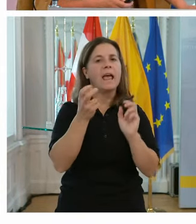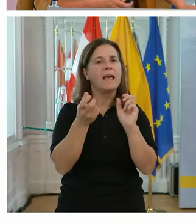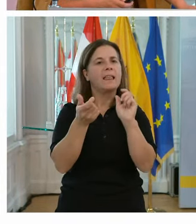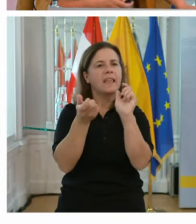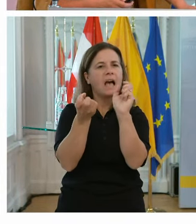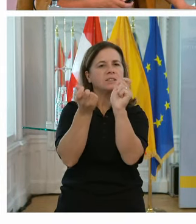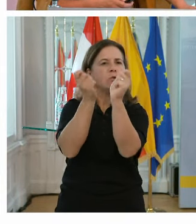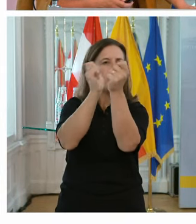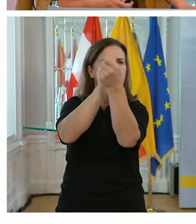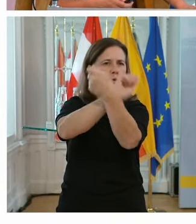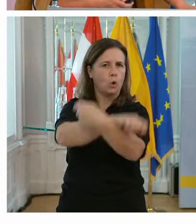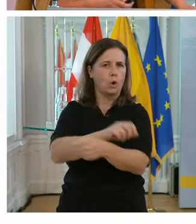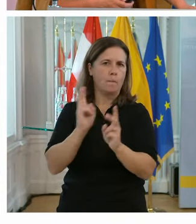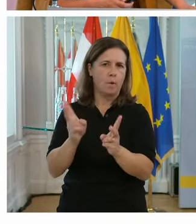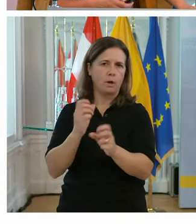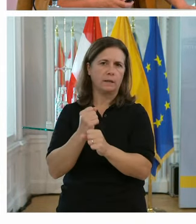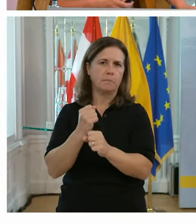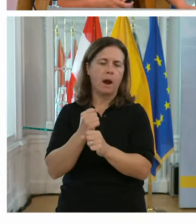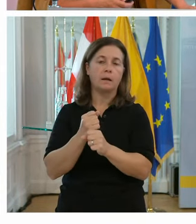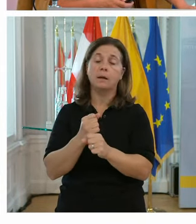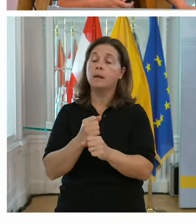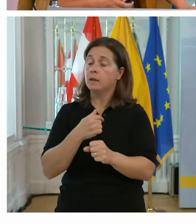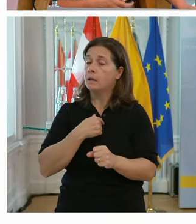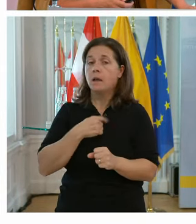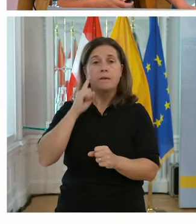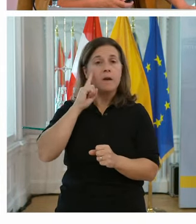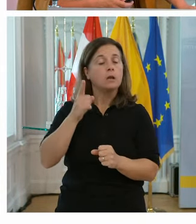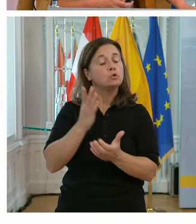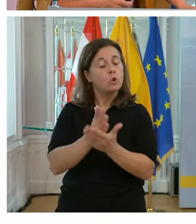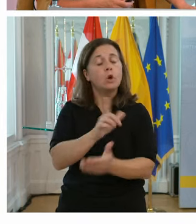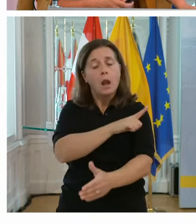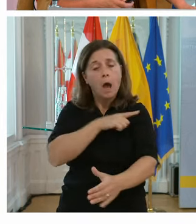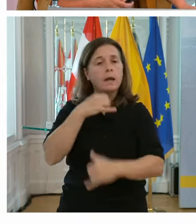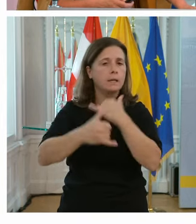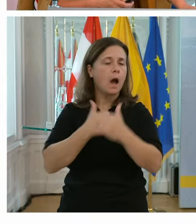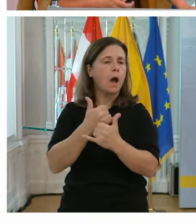zu ermöglichen. Wir tun das mit viel Überzeugung seit langer Zeit.